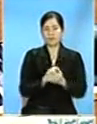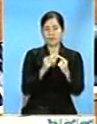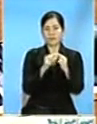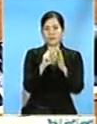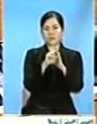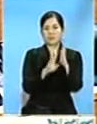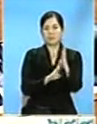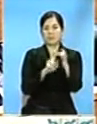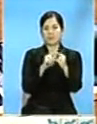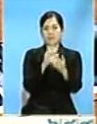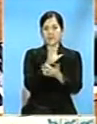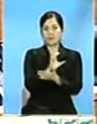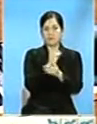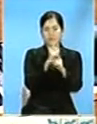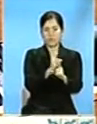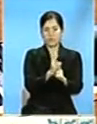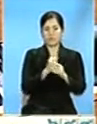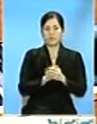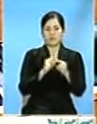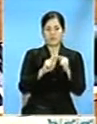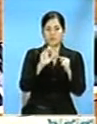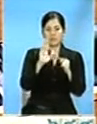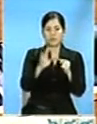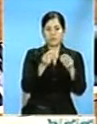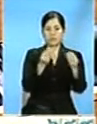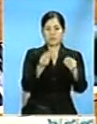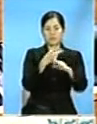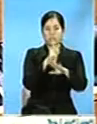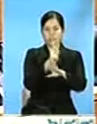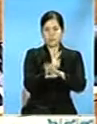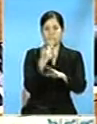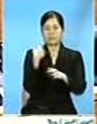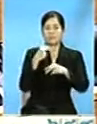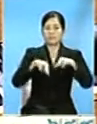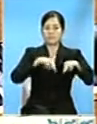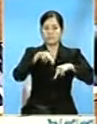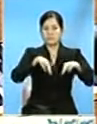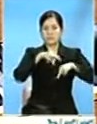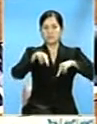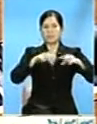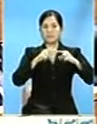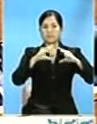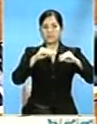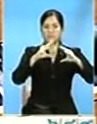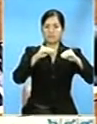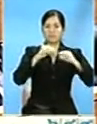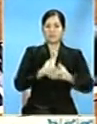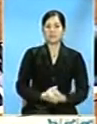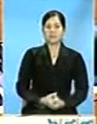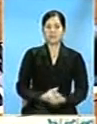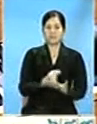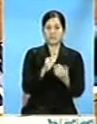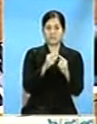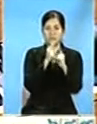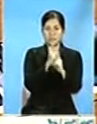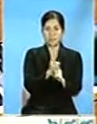ข้อบังคับด้วยค่ะดิฉันขอใช้ข้อบังคับข้อที่5ให้ประธานนั้นควบคุมนะคะข้อบังคับข้อที่43 45อย่างเคร่ง